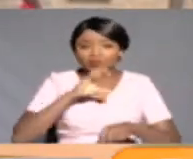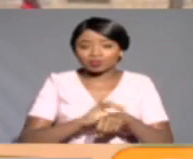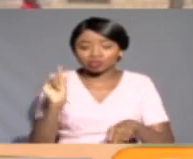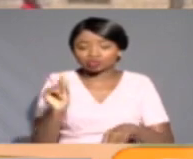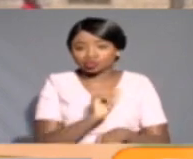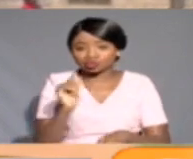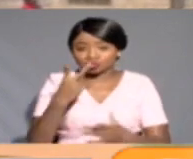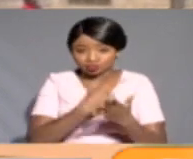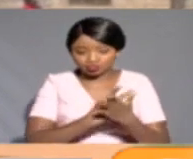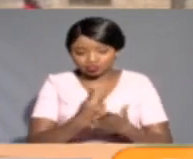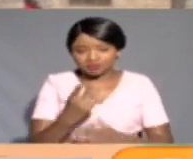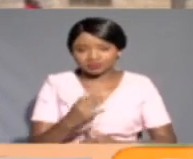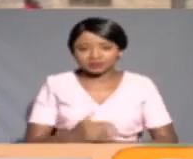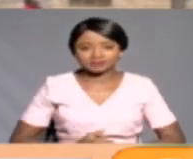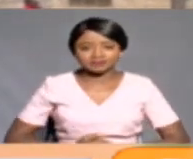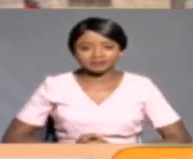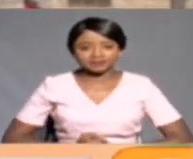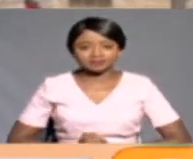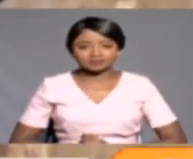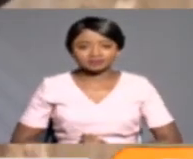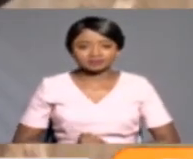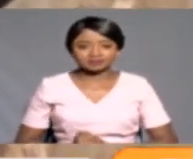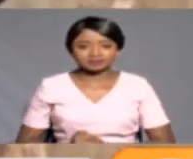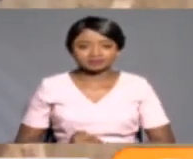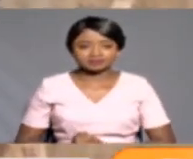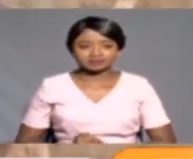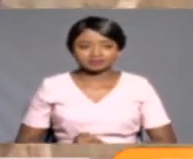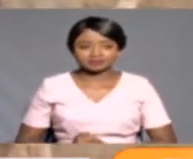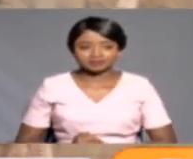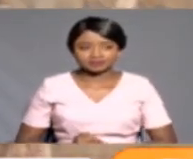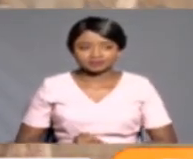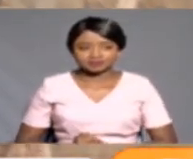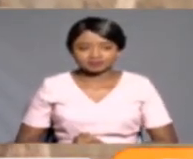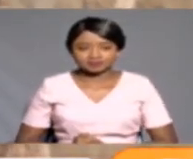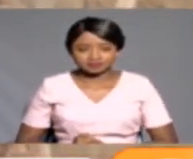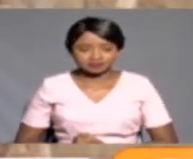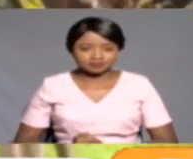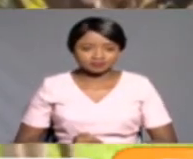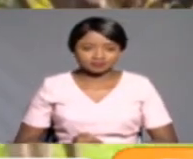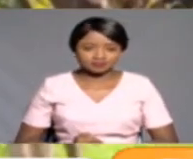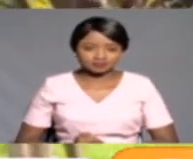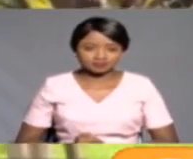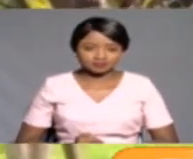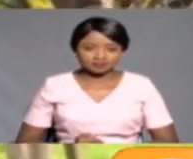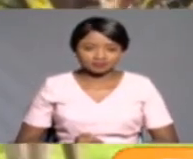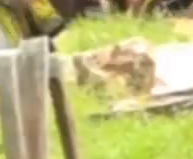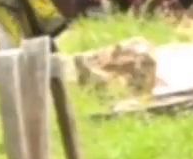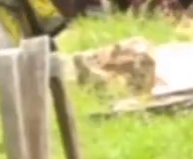majuma mawili yajayo. Francis Mtalaki, Runinga ya Citizen, Mtwapa, kaunti ya Kilifi.